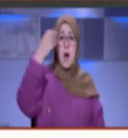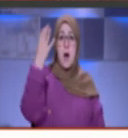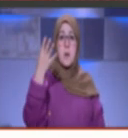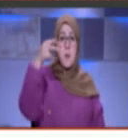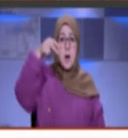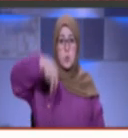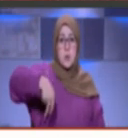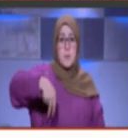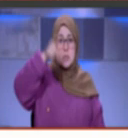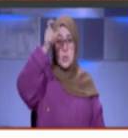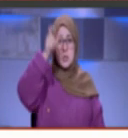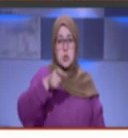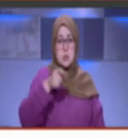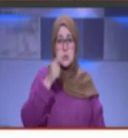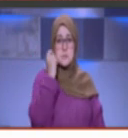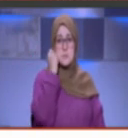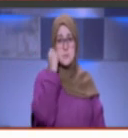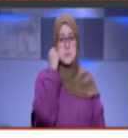1184 إصابة.